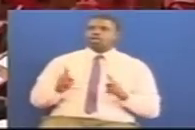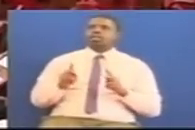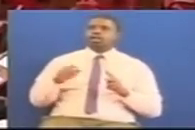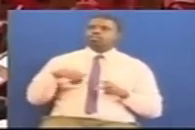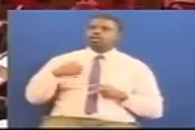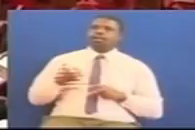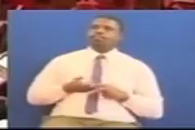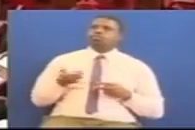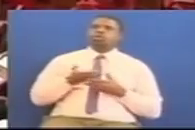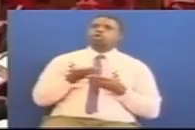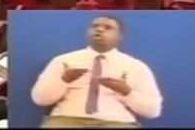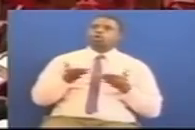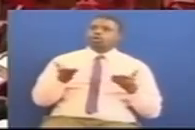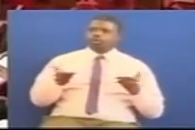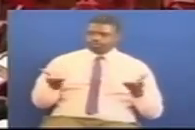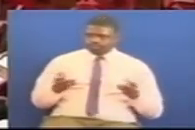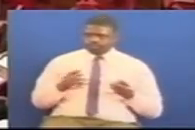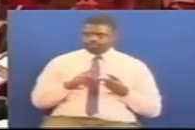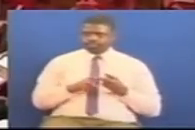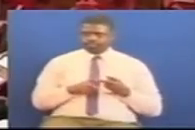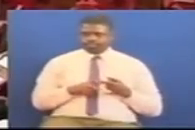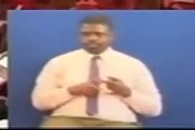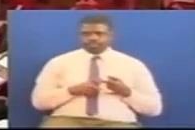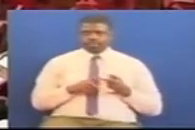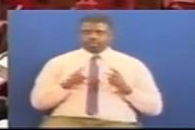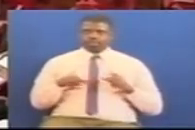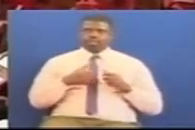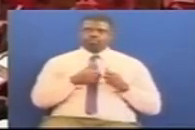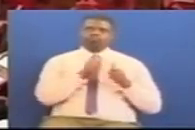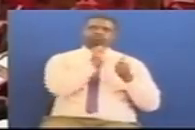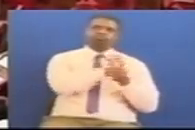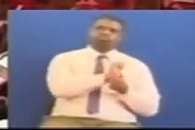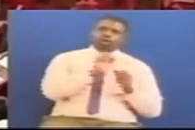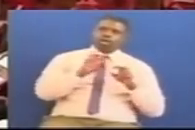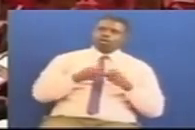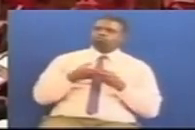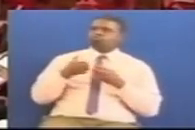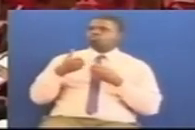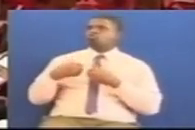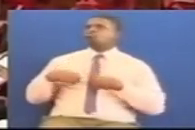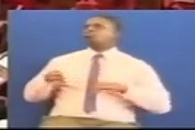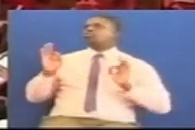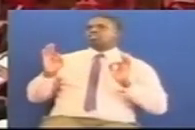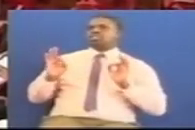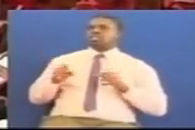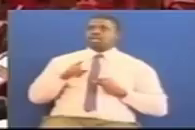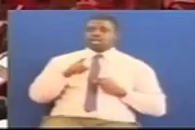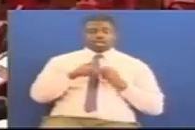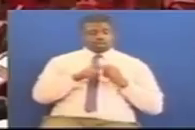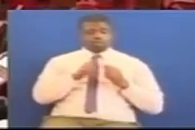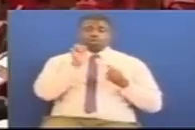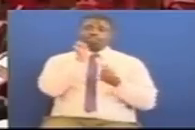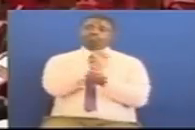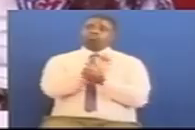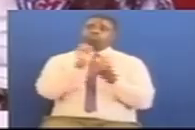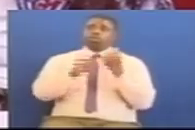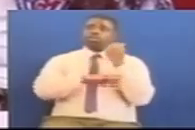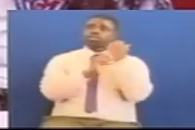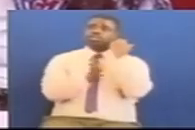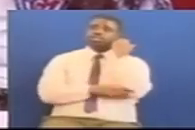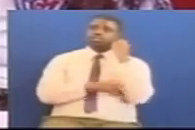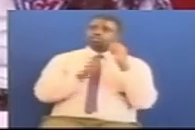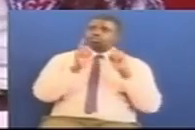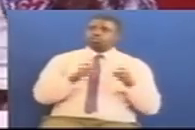yoyote, haichukuliwi kama mfungwa au kwa uraiani, kwa hawa wafungwa ambao tayari ni wajawazito, kunakuwa